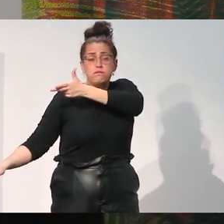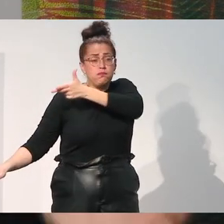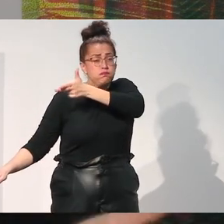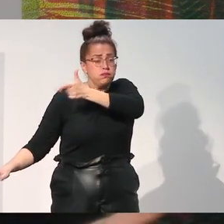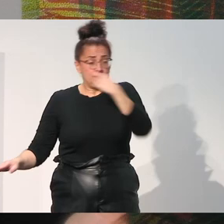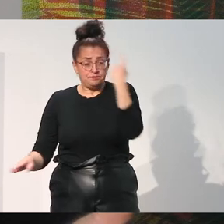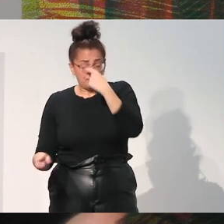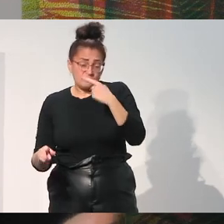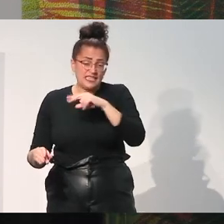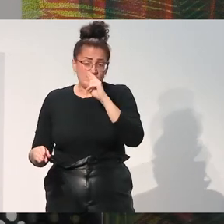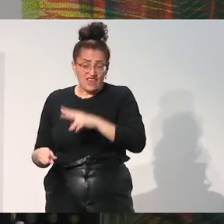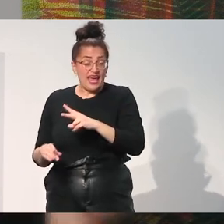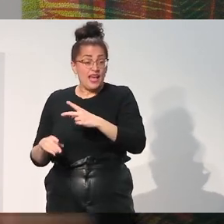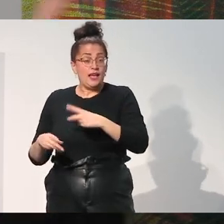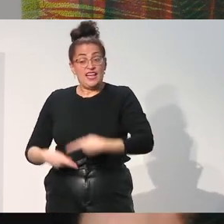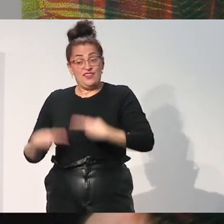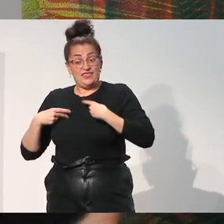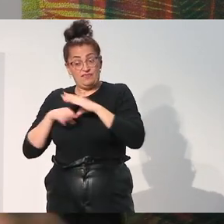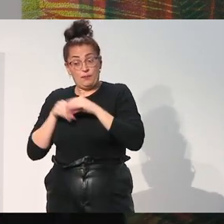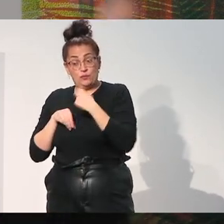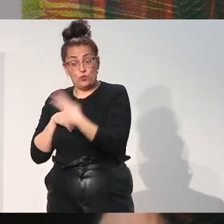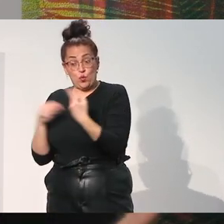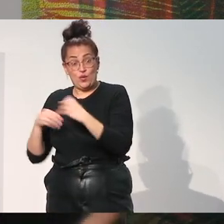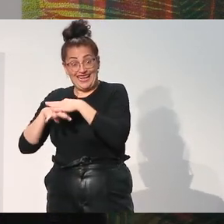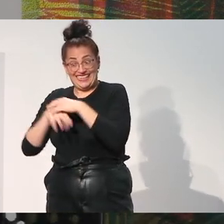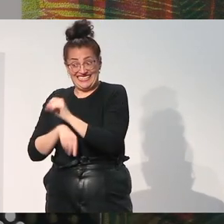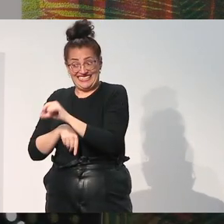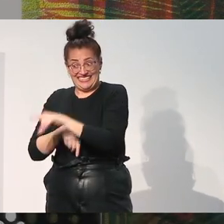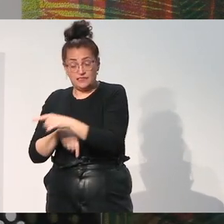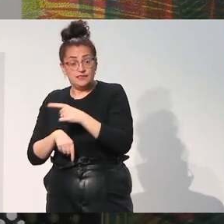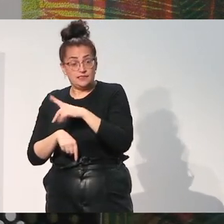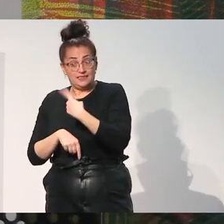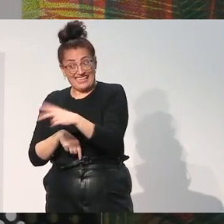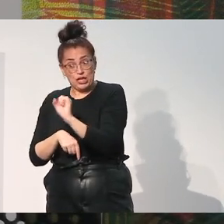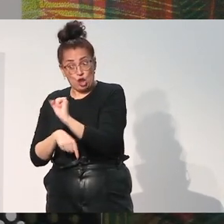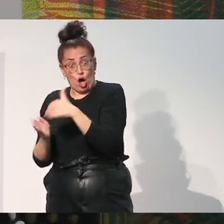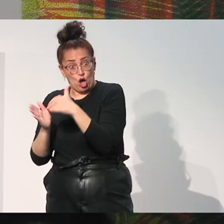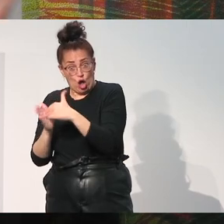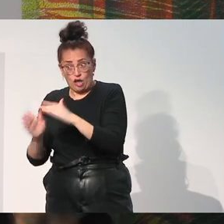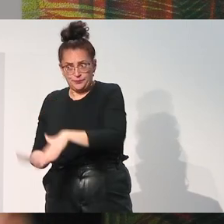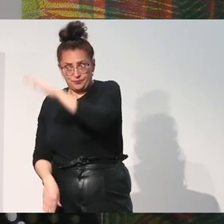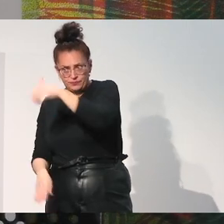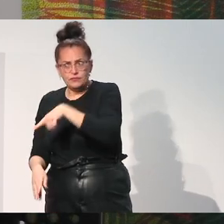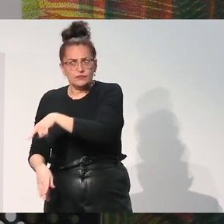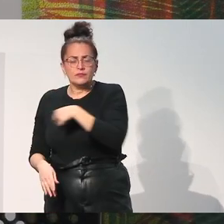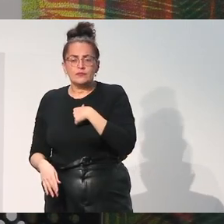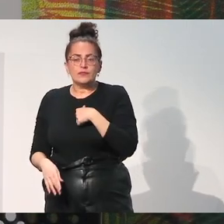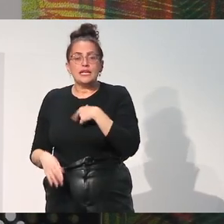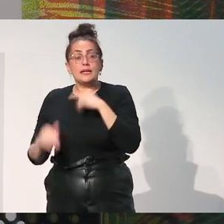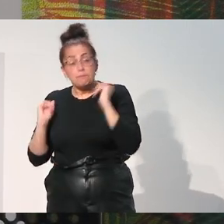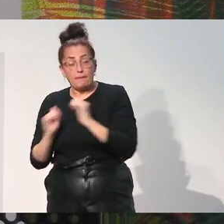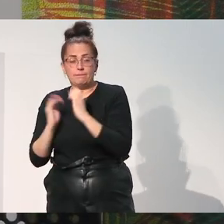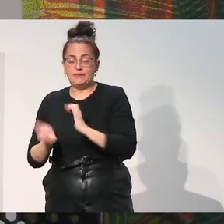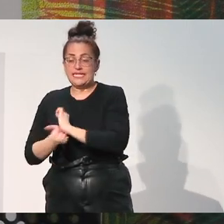ils vivent dans un quartier du Hezbollah. Donc, lui, il vivait, mais elle y est encore aujourd'hui. Et elle a sa maison d'édition, et elle continue à publier des livres malgré les risques qu'elle